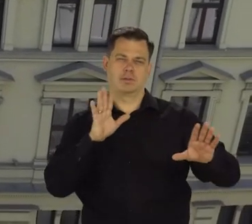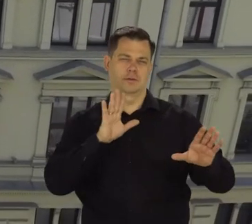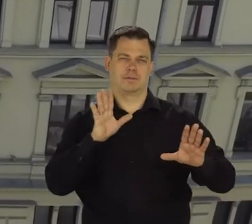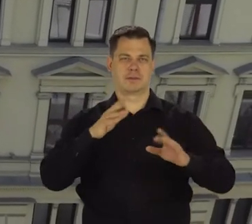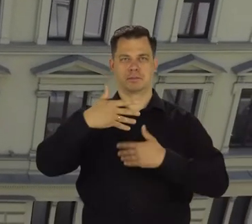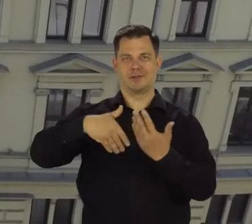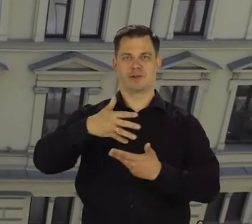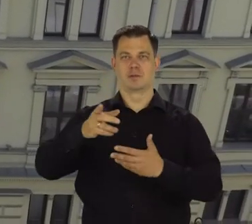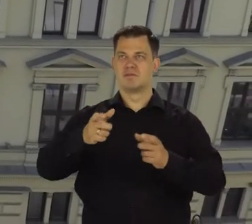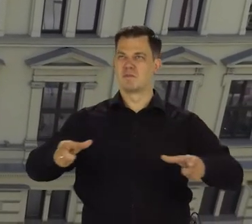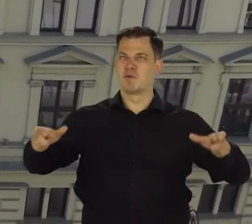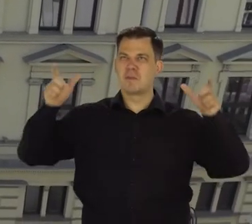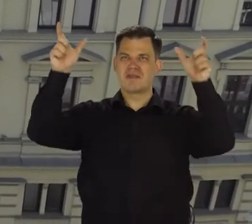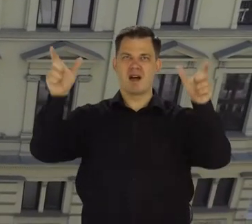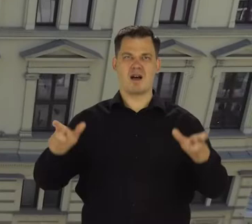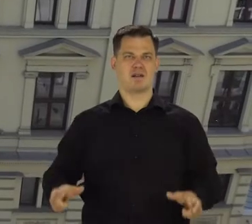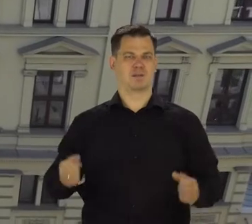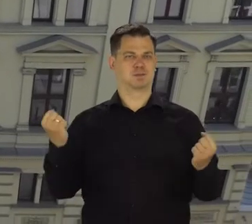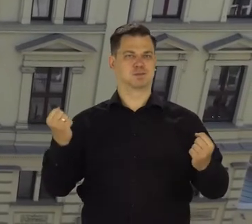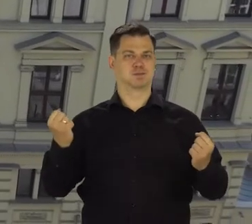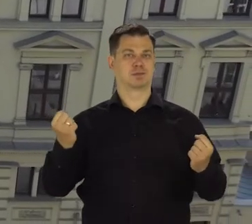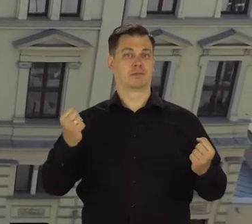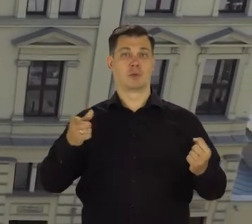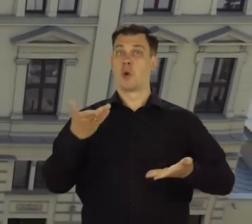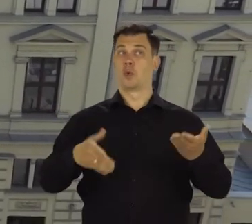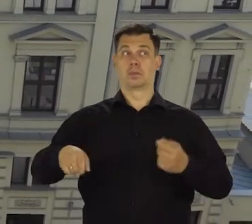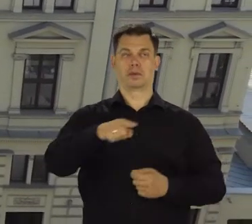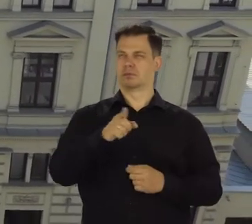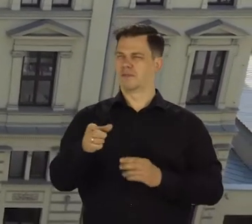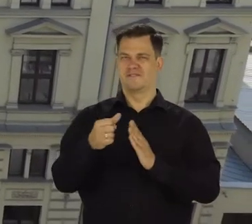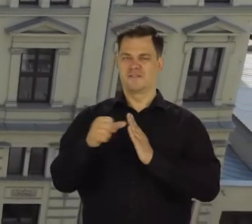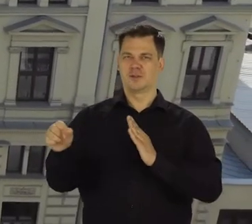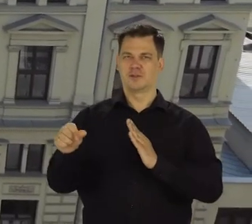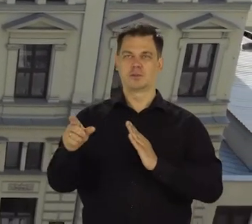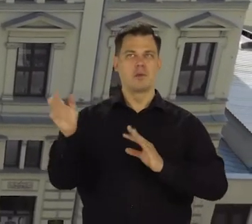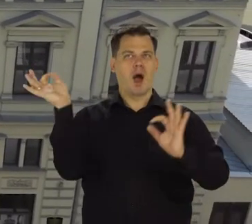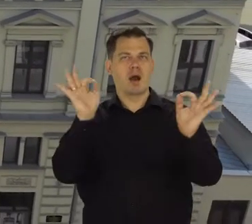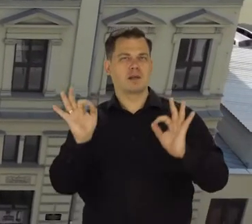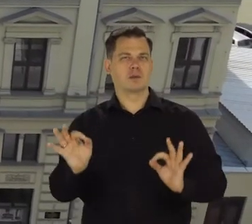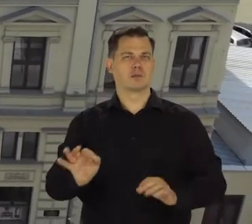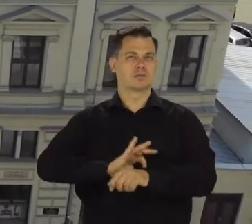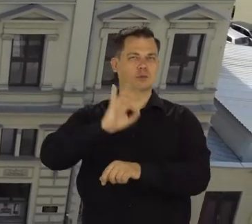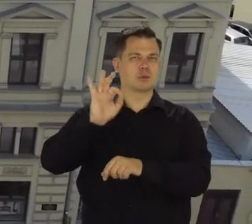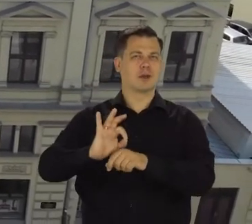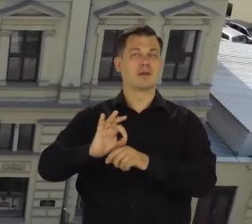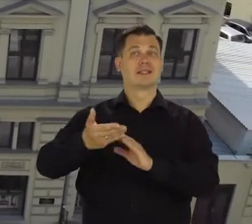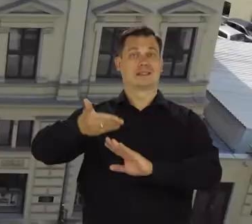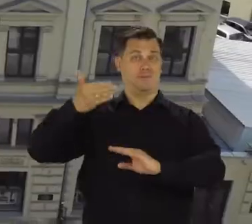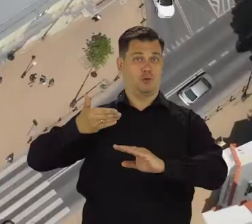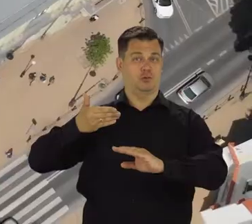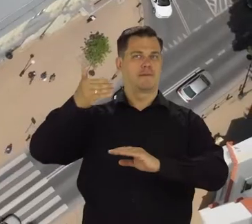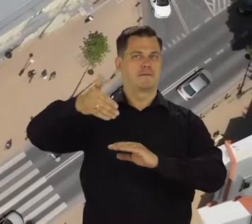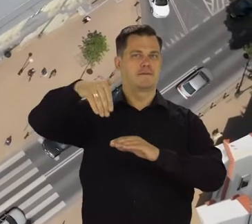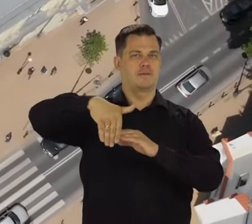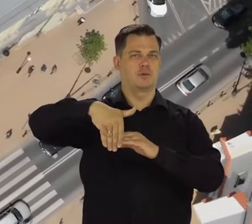więc z architektury nowożytnej, monumentalna, jak na skalę Lublina. Architektura bardzo bogata, zarówno jeżeli chodzi o architekturę zewnętrzną, jak i